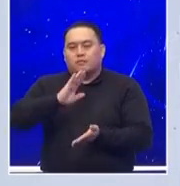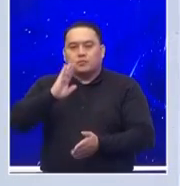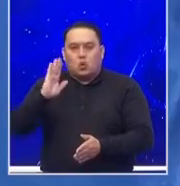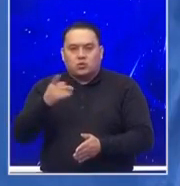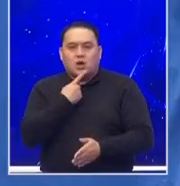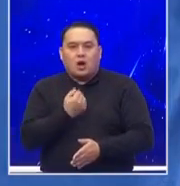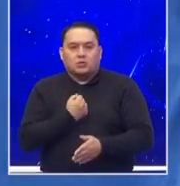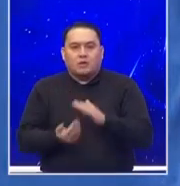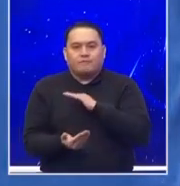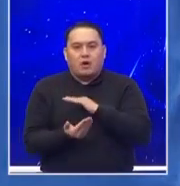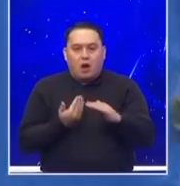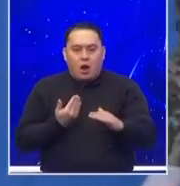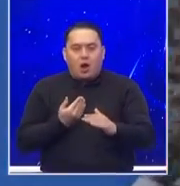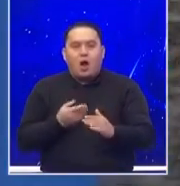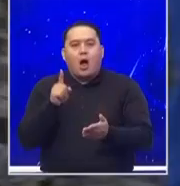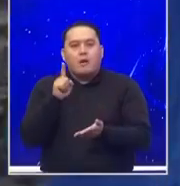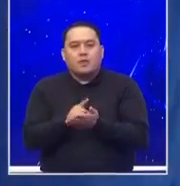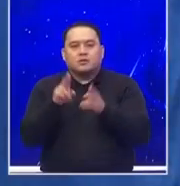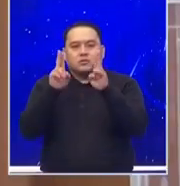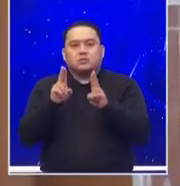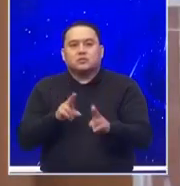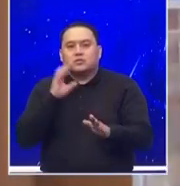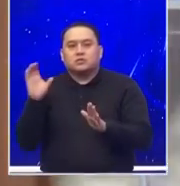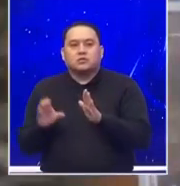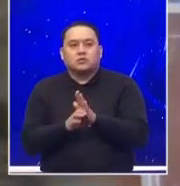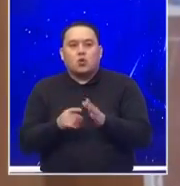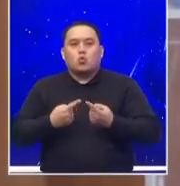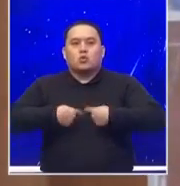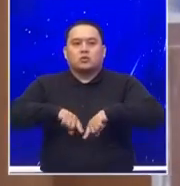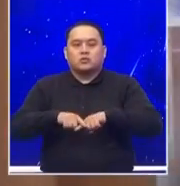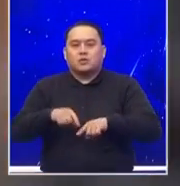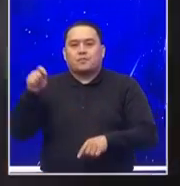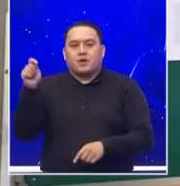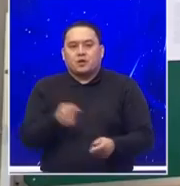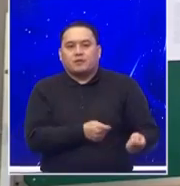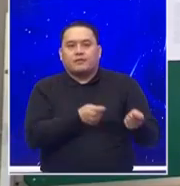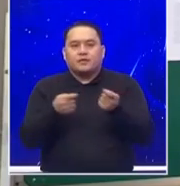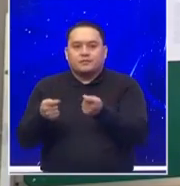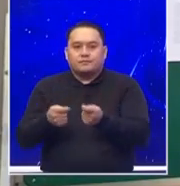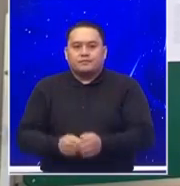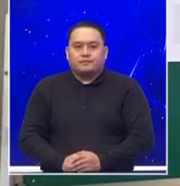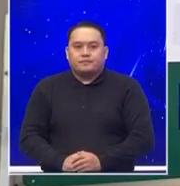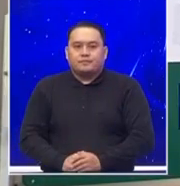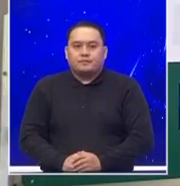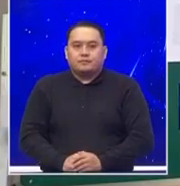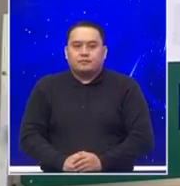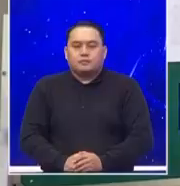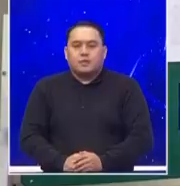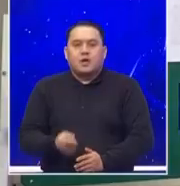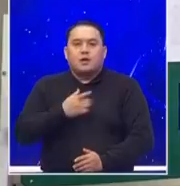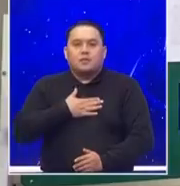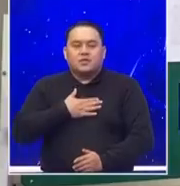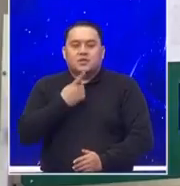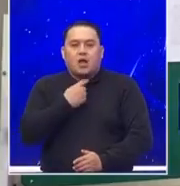әскерге шақыртушылар дауыс беру шарттарымен танысу үшін сайлау учаскелерінің біріне әкелінді. Біздің 18-404 әскери